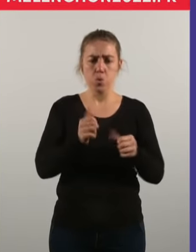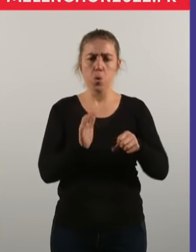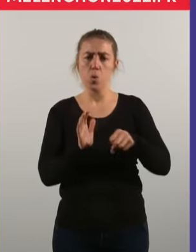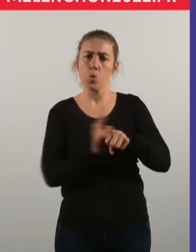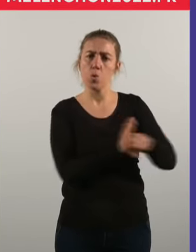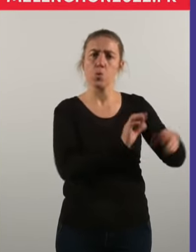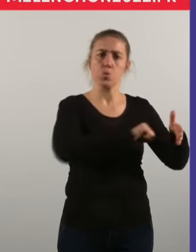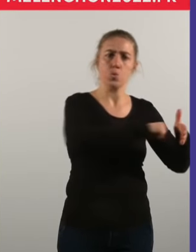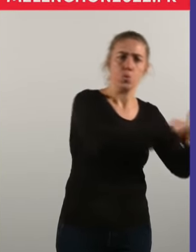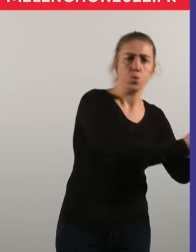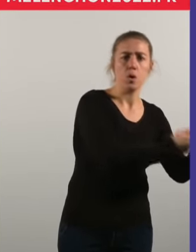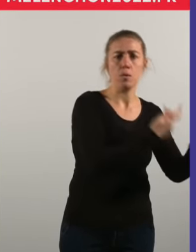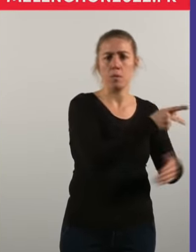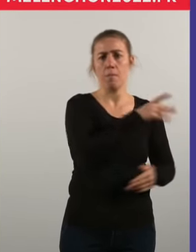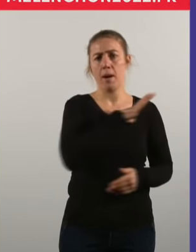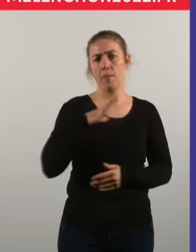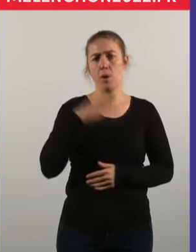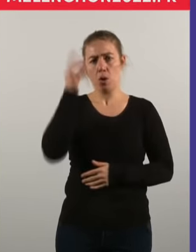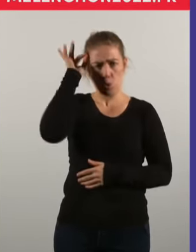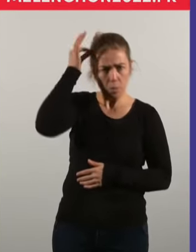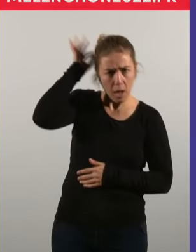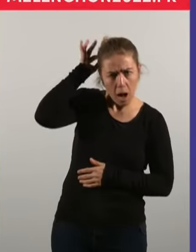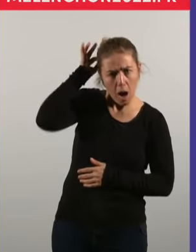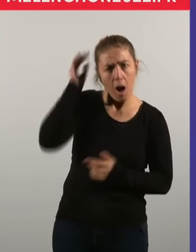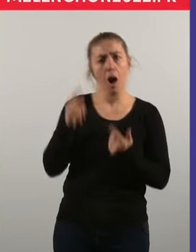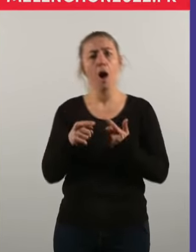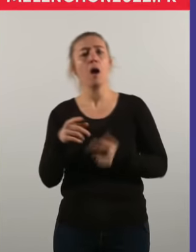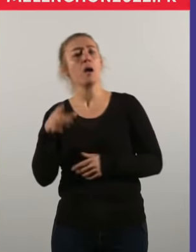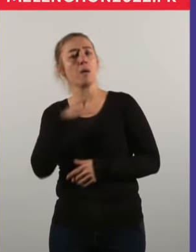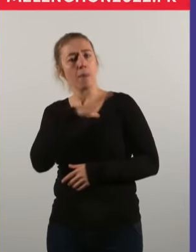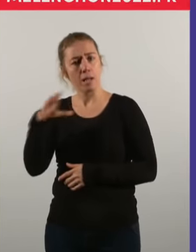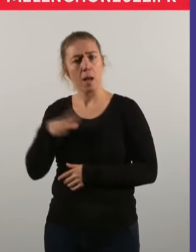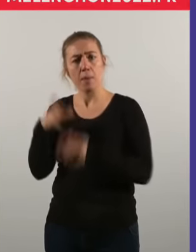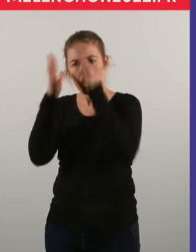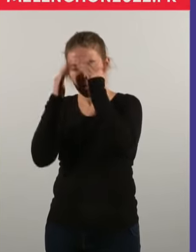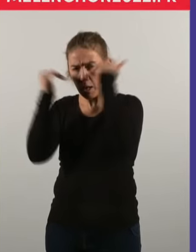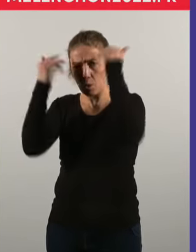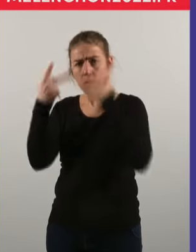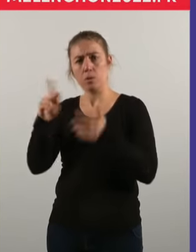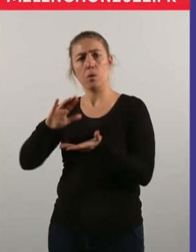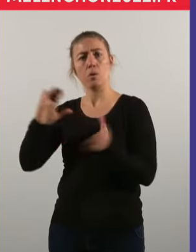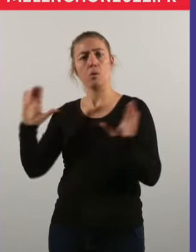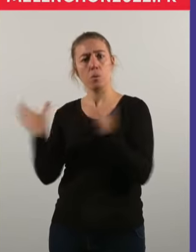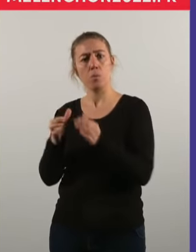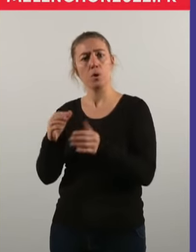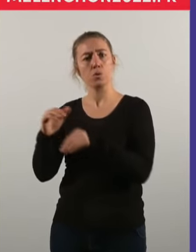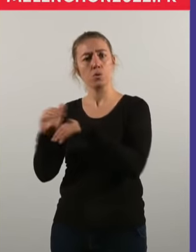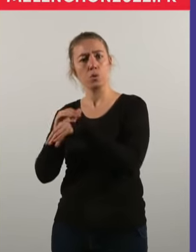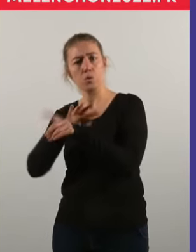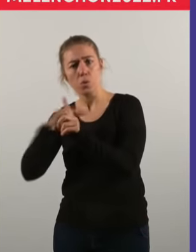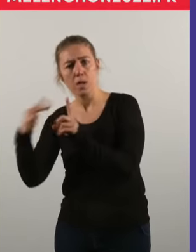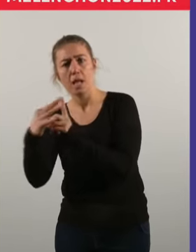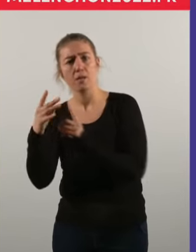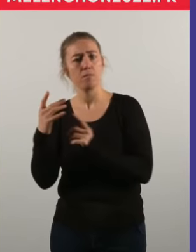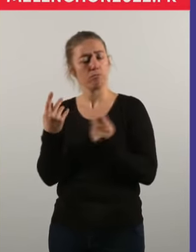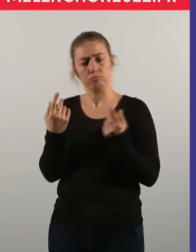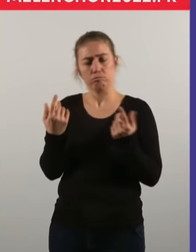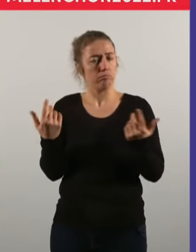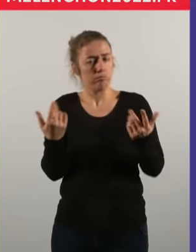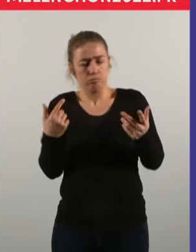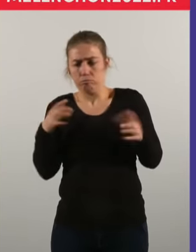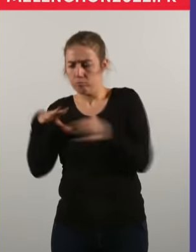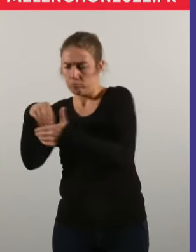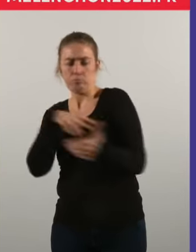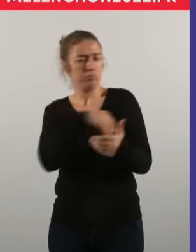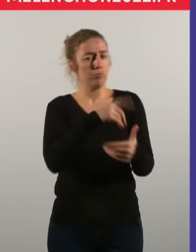gauche de Mme Taubira et le Parti socialiste de Mme Hidalgo. Pendant des années, ils ont été alliés, ils s'en débrouillent. Mais s'il